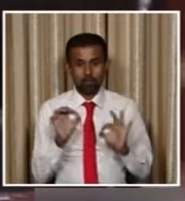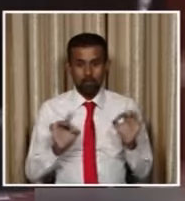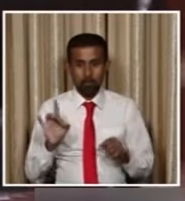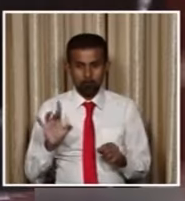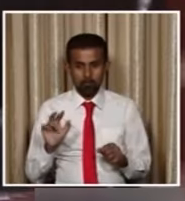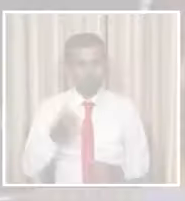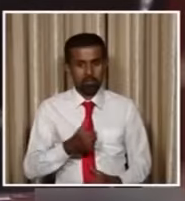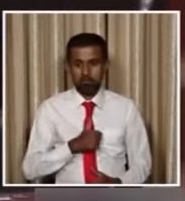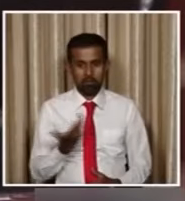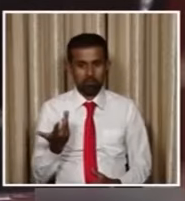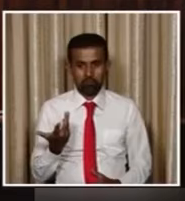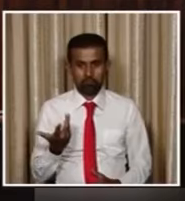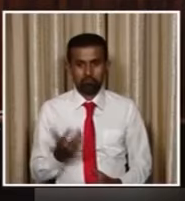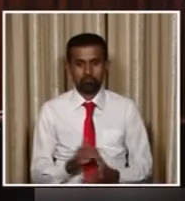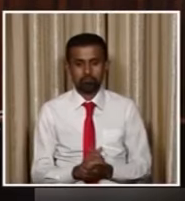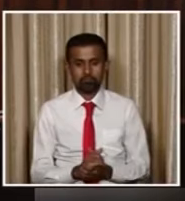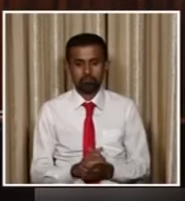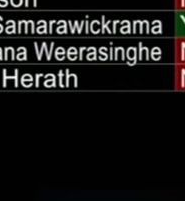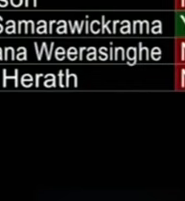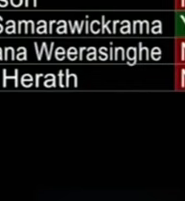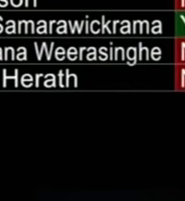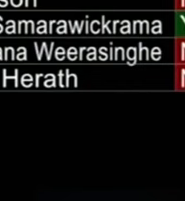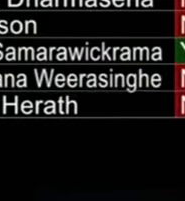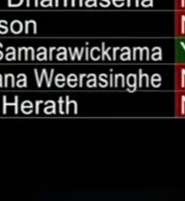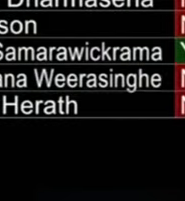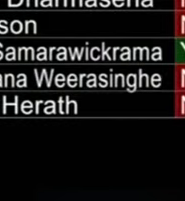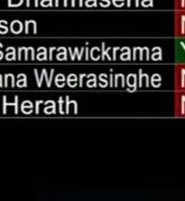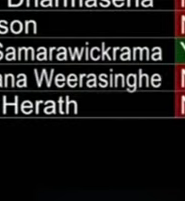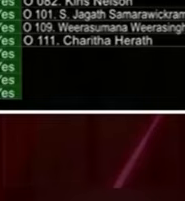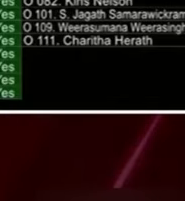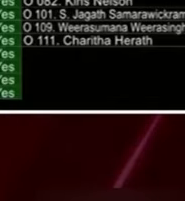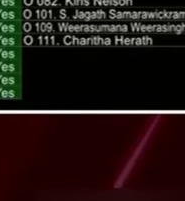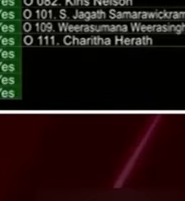කරන එකට අපි විරුද්ධයි ඡන්දයක් අවශ්‍යයි